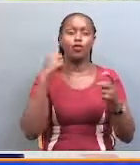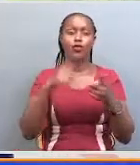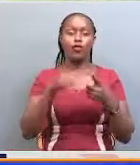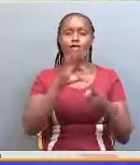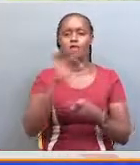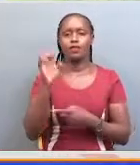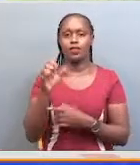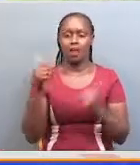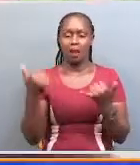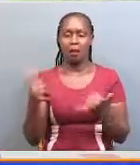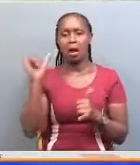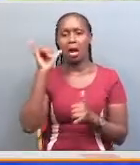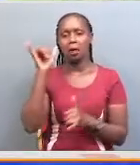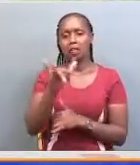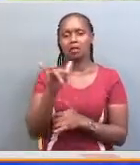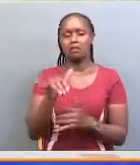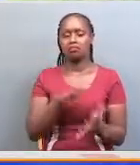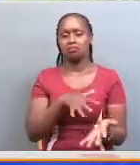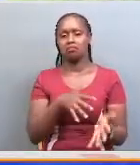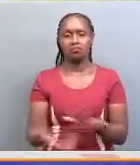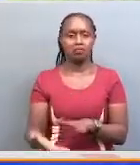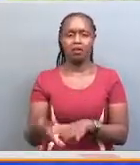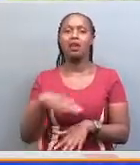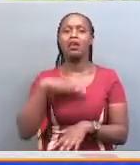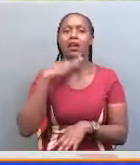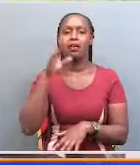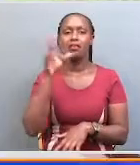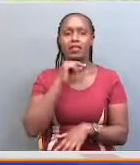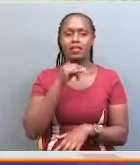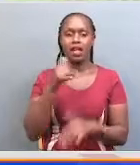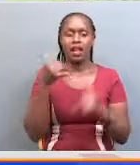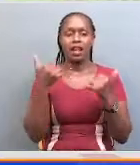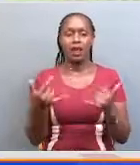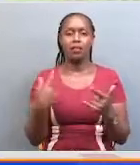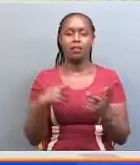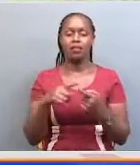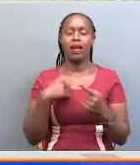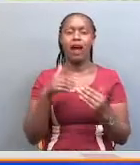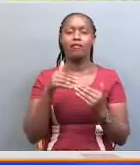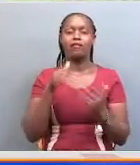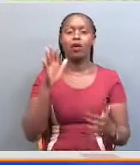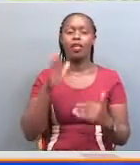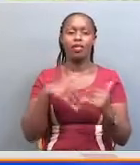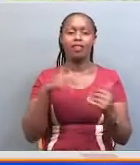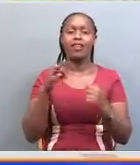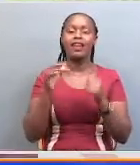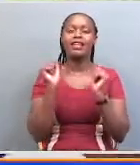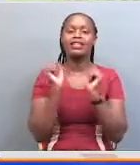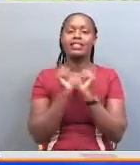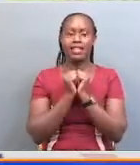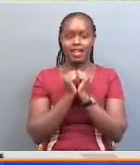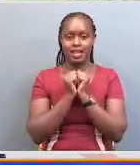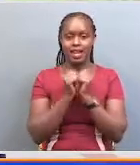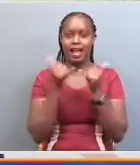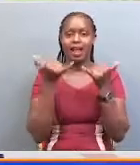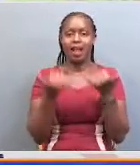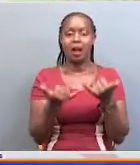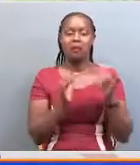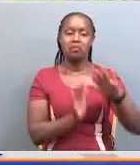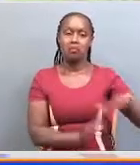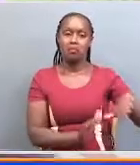imeenda na wale wengine. Mimi nimekuwa na zaidi ya ng'ombe 10, na kwa sasa nimemanage kutoa